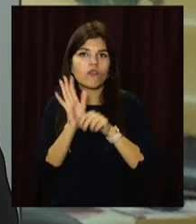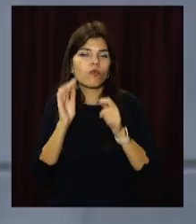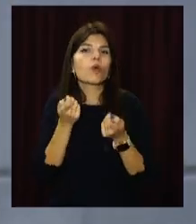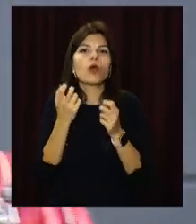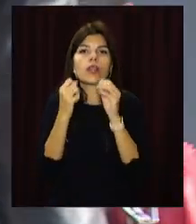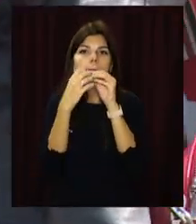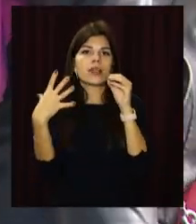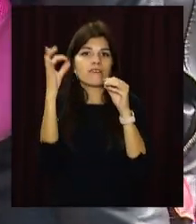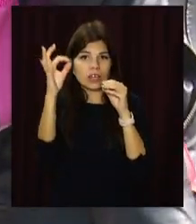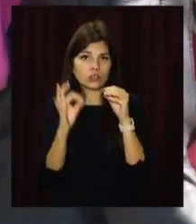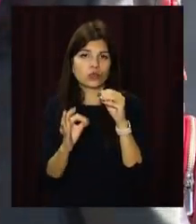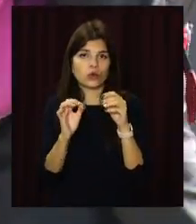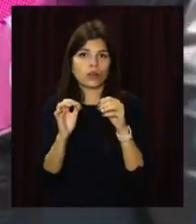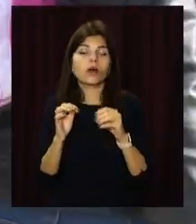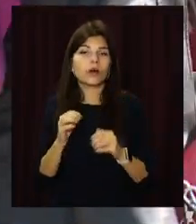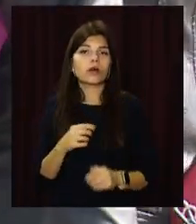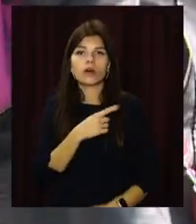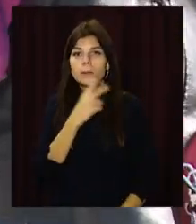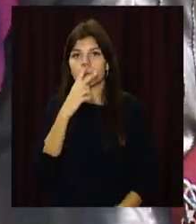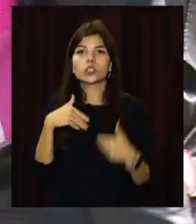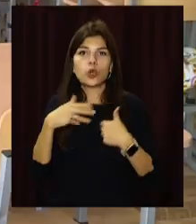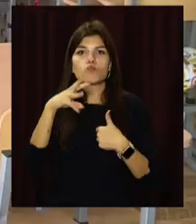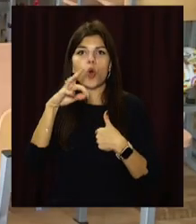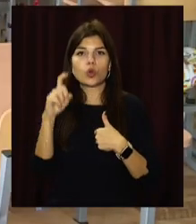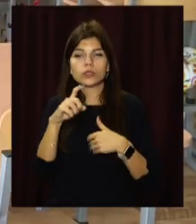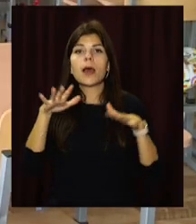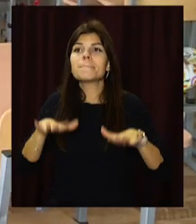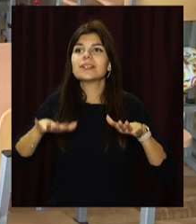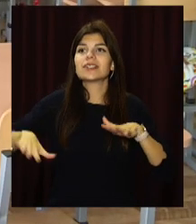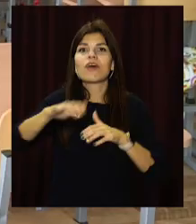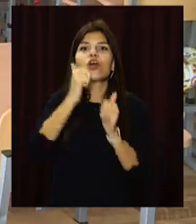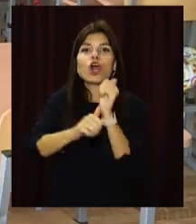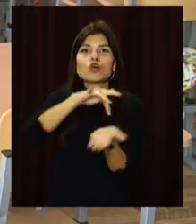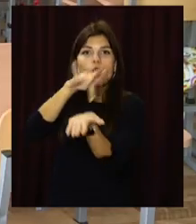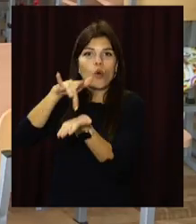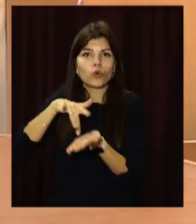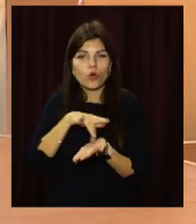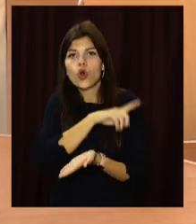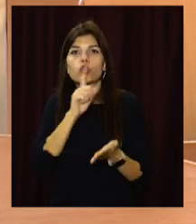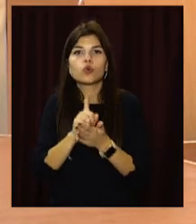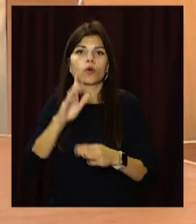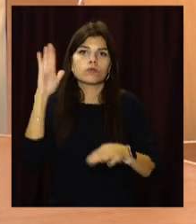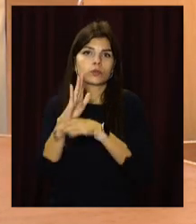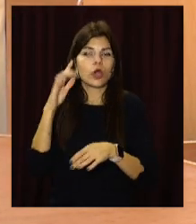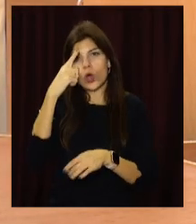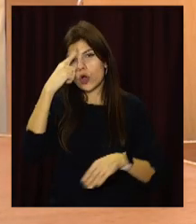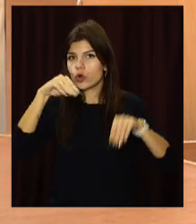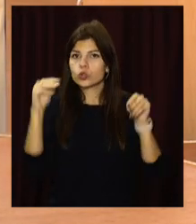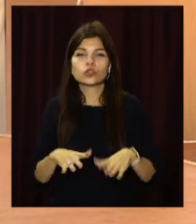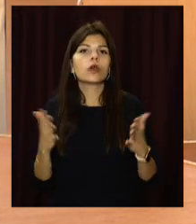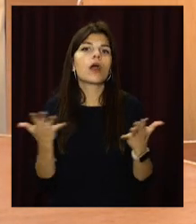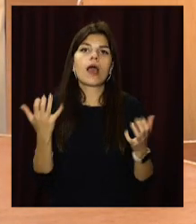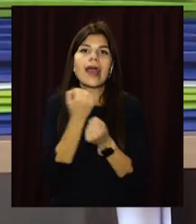на 15%. З огляду на рекомендації МОЗ, місцева влада кожного регіону має ухвалити відповідне рішення.